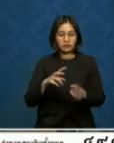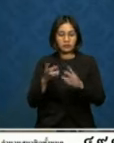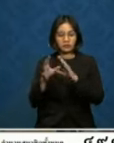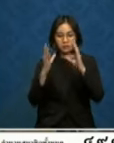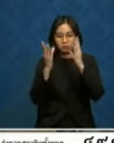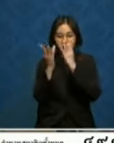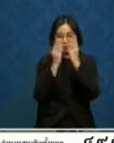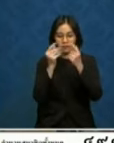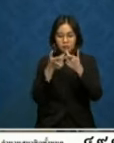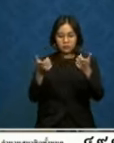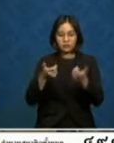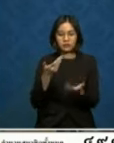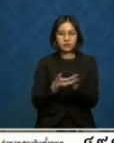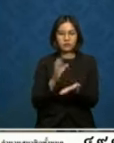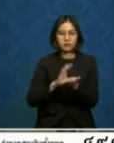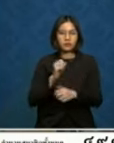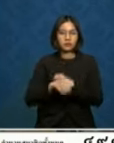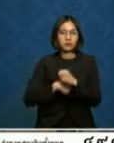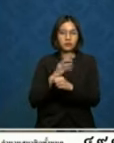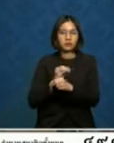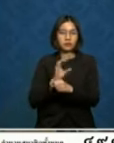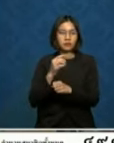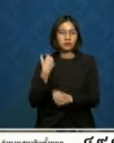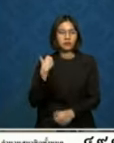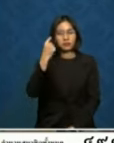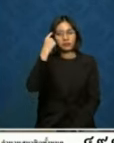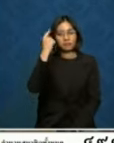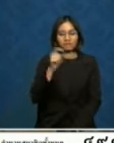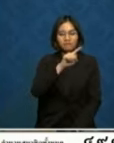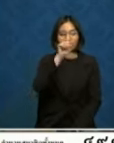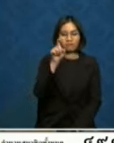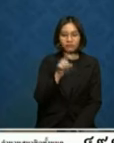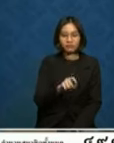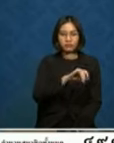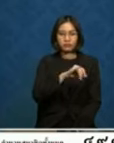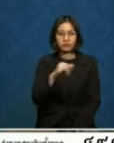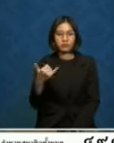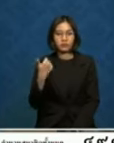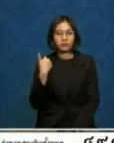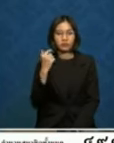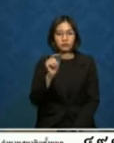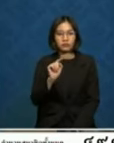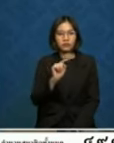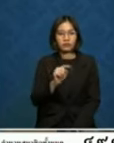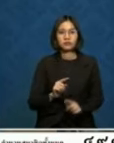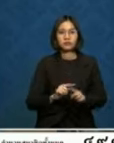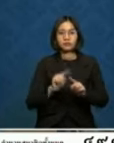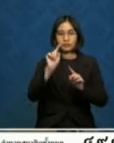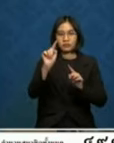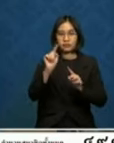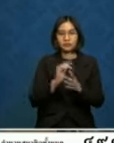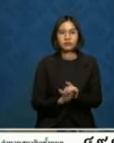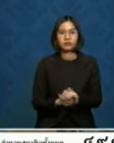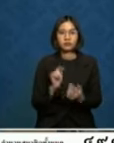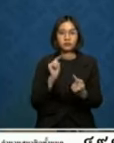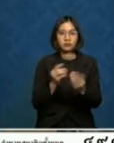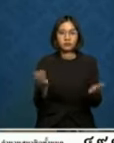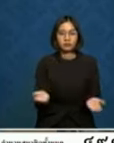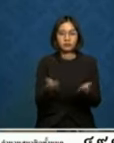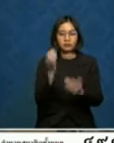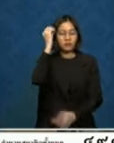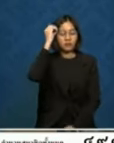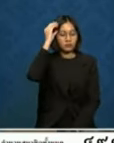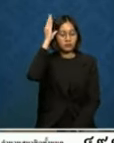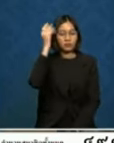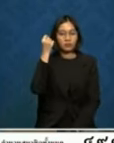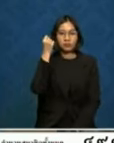งบประมาณปี68นะคะก็พบว่ามีข้อสงสัยในบางประเด็นดังต่อไปนี้ค่ะอย่างแรกค่ะท่านประธานการเสริมสร้างความรู้